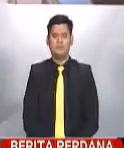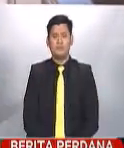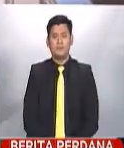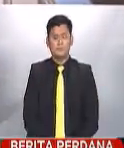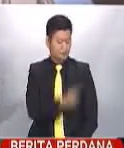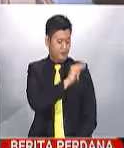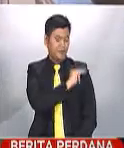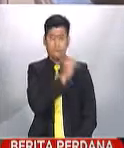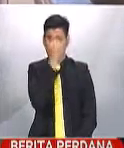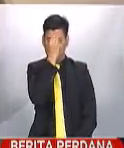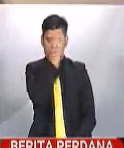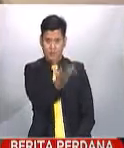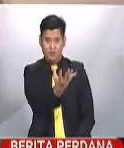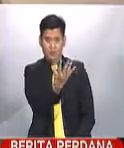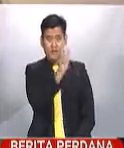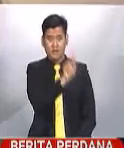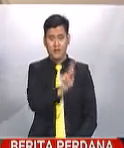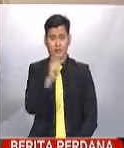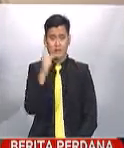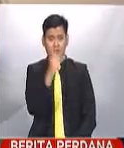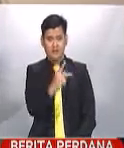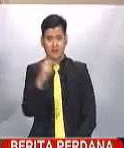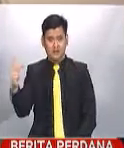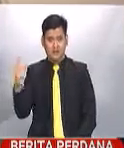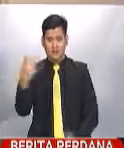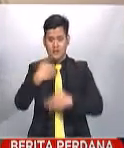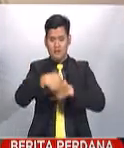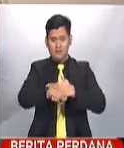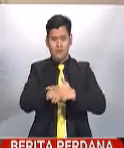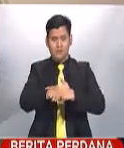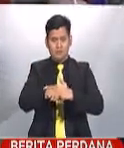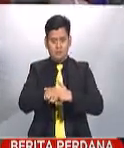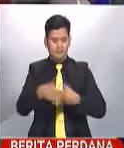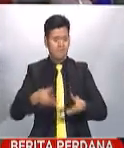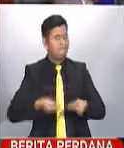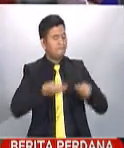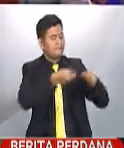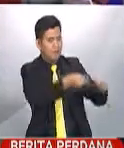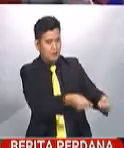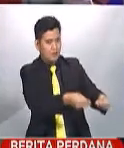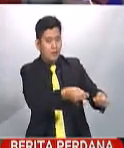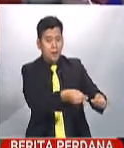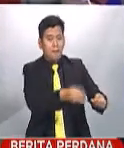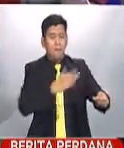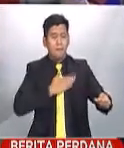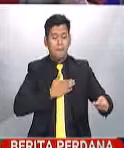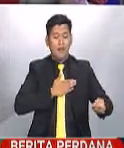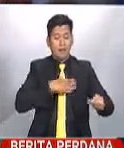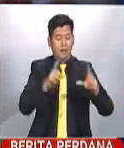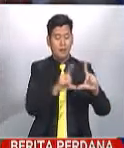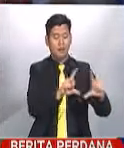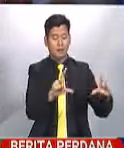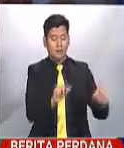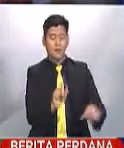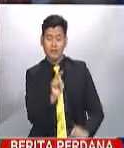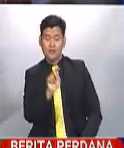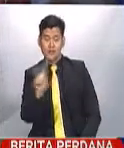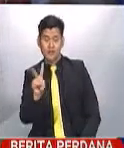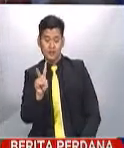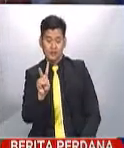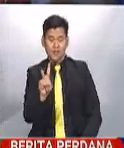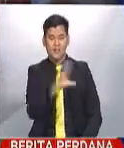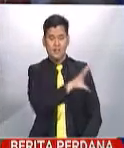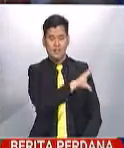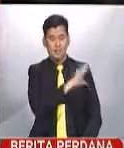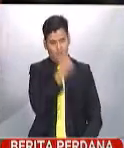Gobin menyatakan perkara itu di Kota Kinabalu selepas menyempurnakan penyerahan dekoder MyFreeview kepada isi rumah B40 dan